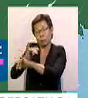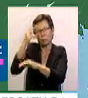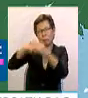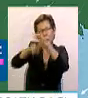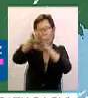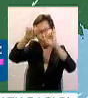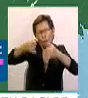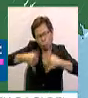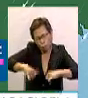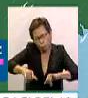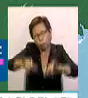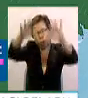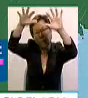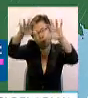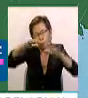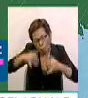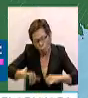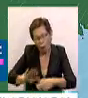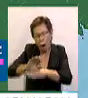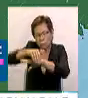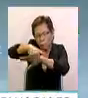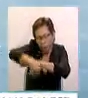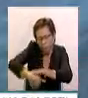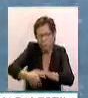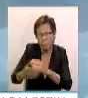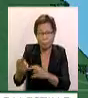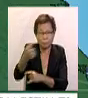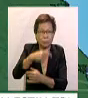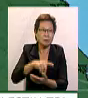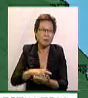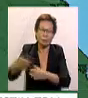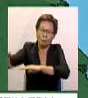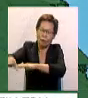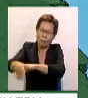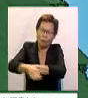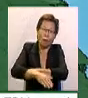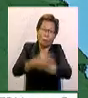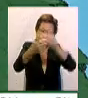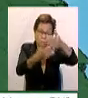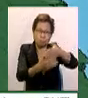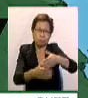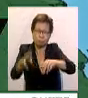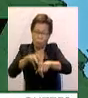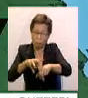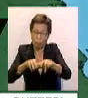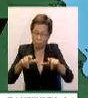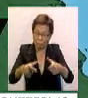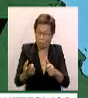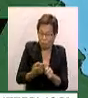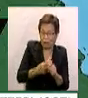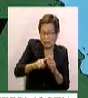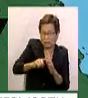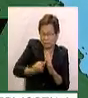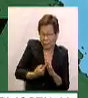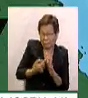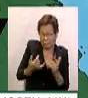ianya boleh berterusan sehinggalah ke tengah malam ini. Bagi kawasan perairan pula, berikut merupakan amaran kategori pertama yang